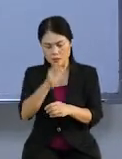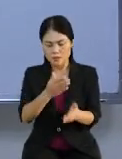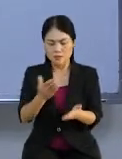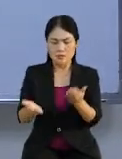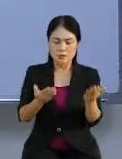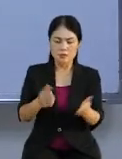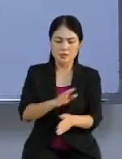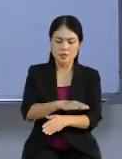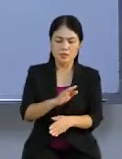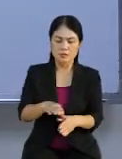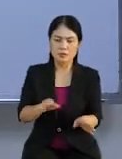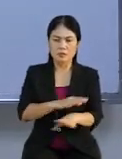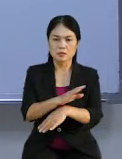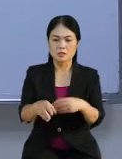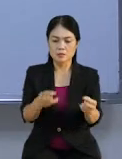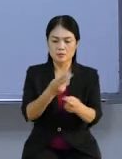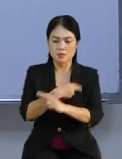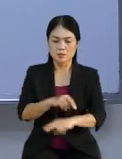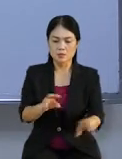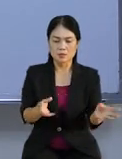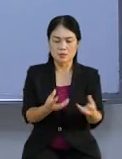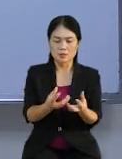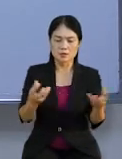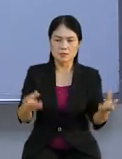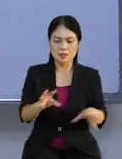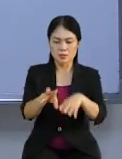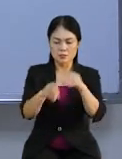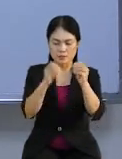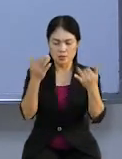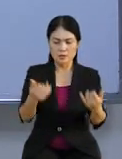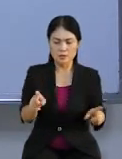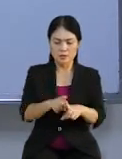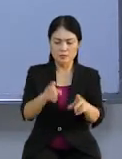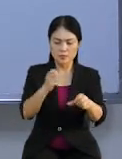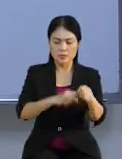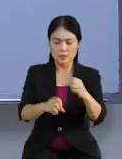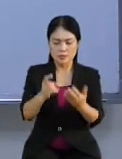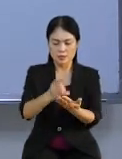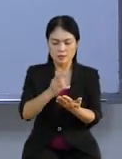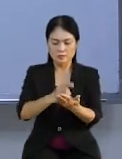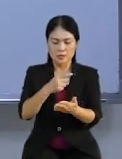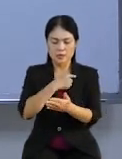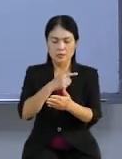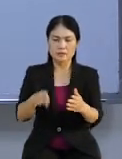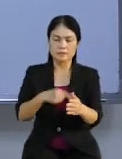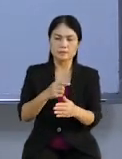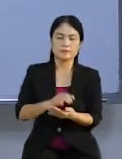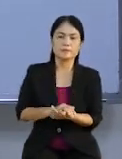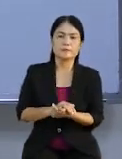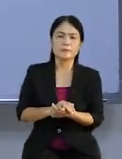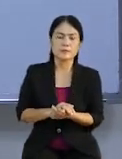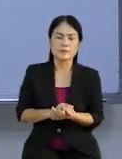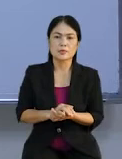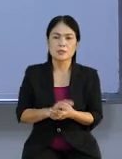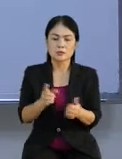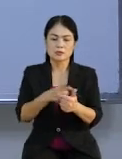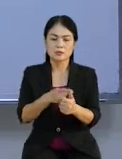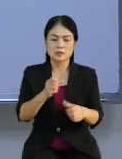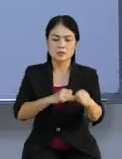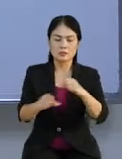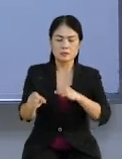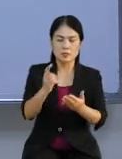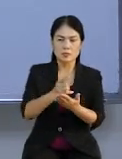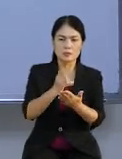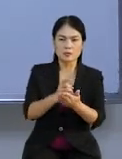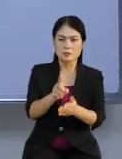chị bọn bọn ọc ní bạn trên xong rẽ sạc xa rửa rõ hài bạn được chứ dương bằng to tạo mê riêng đọc bảo dương tay mà đón bạn môn nâng bằng to tạo mê